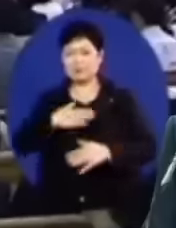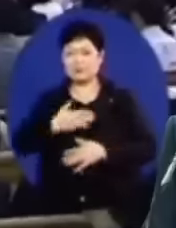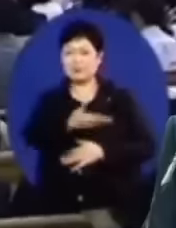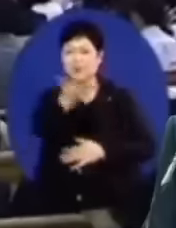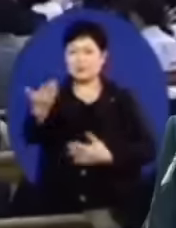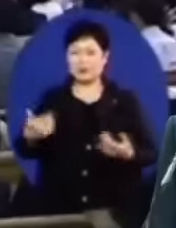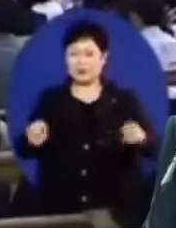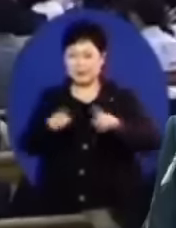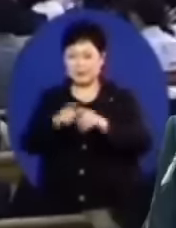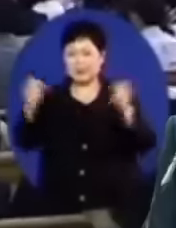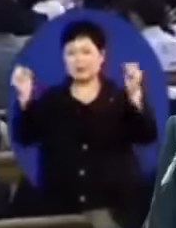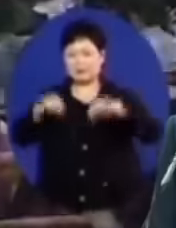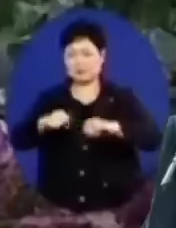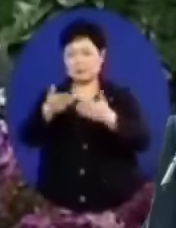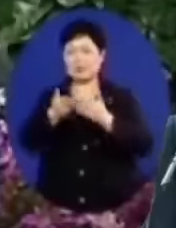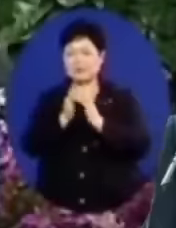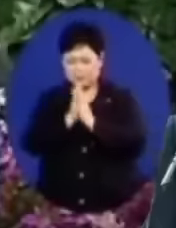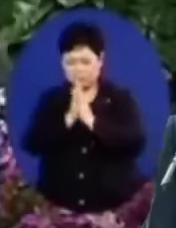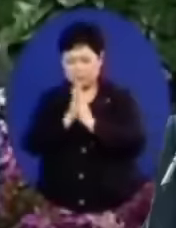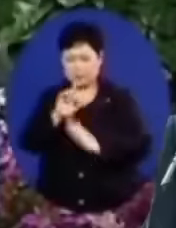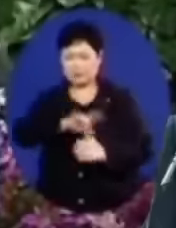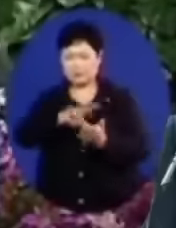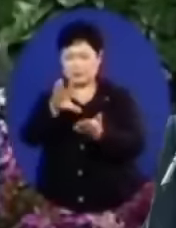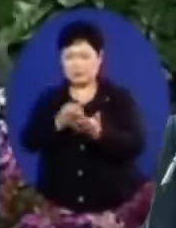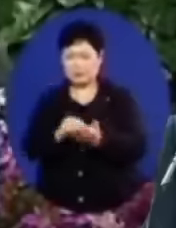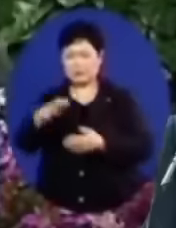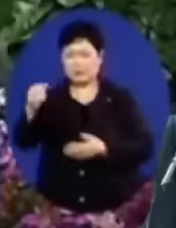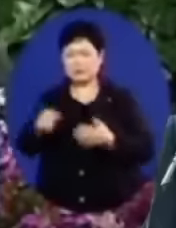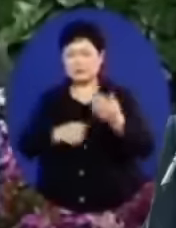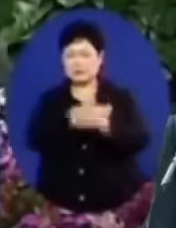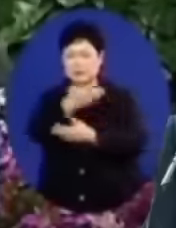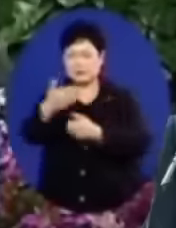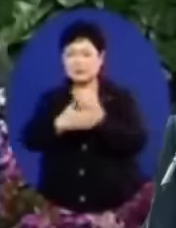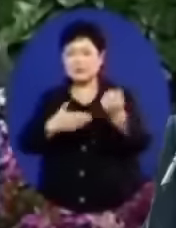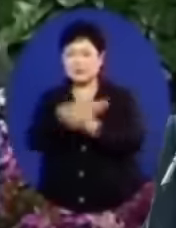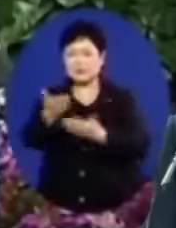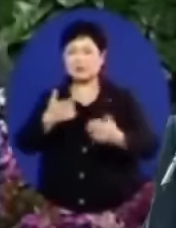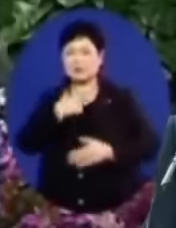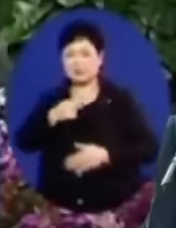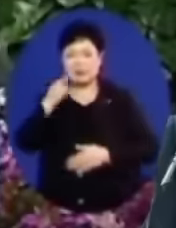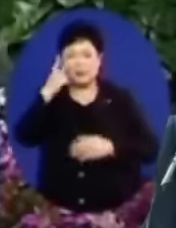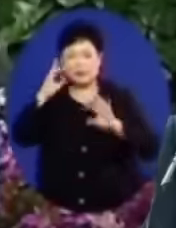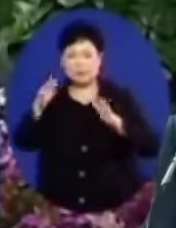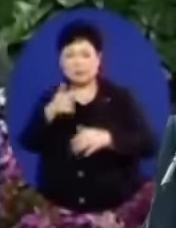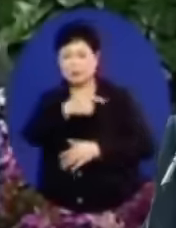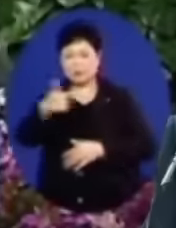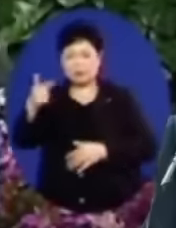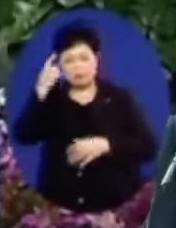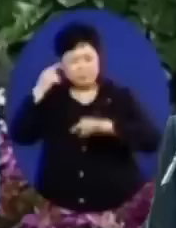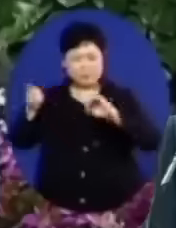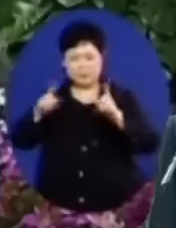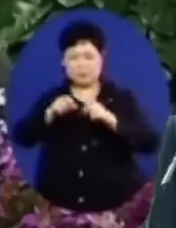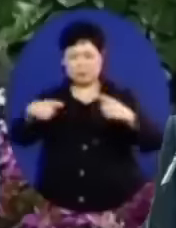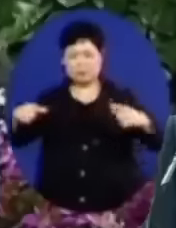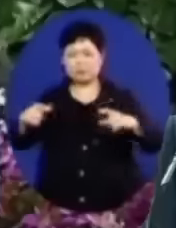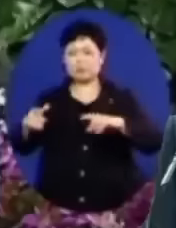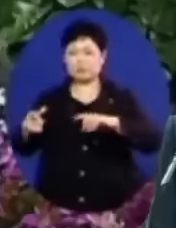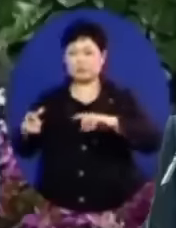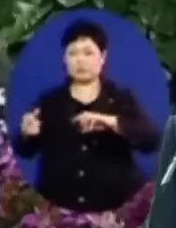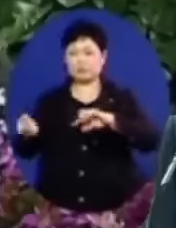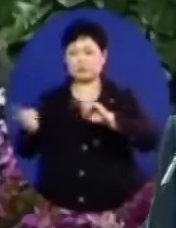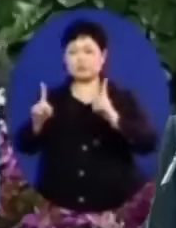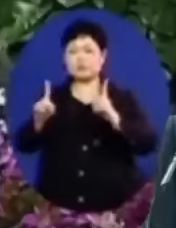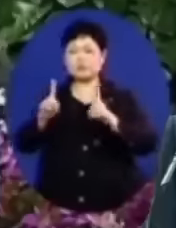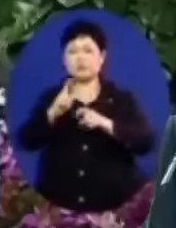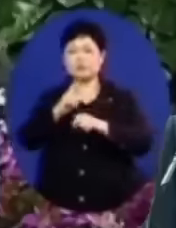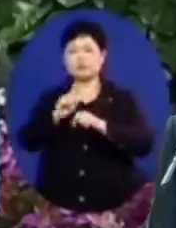함께 응답받는 기도란 제목으로 은혜를 나누겠습니다. 미국의 대각성과 부흥운동을 일으켰던